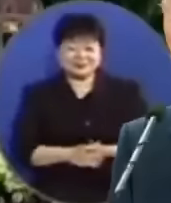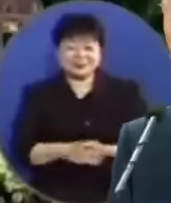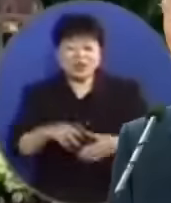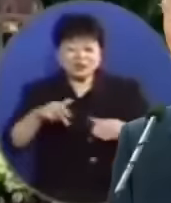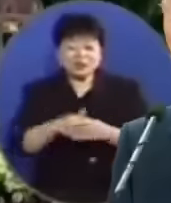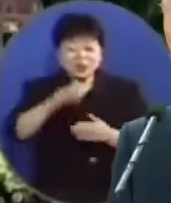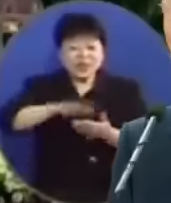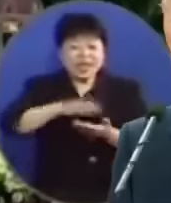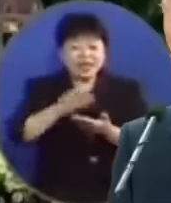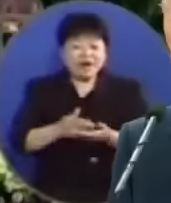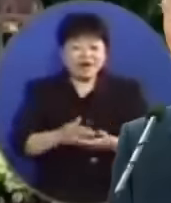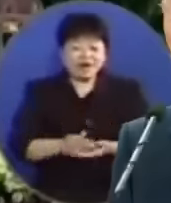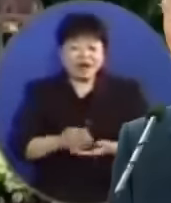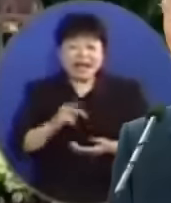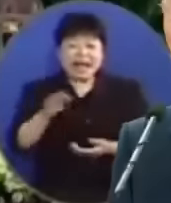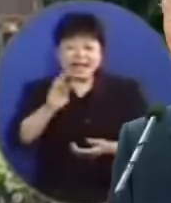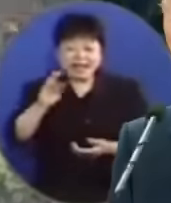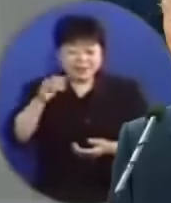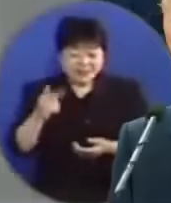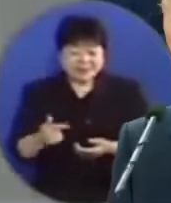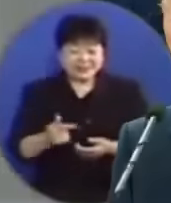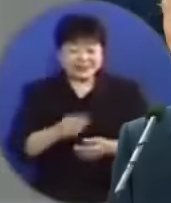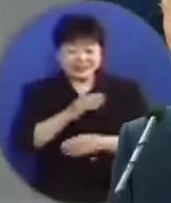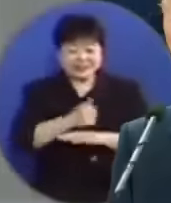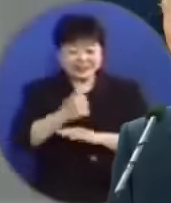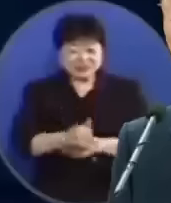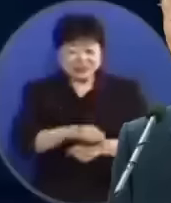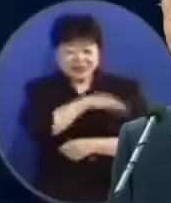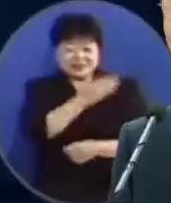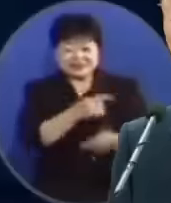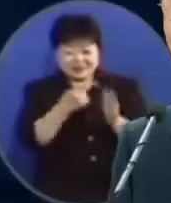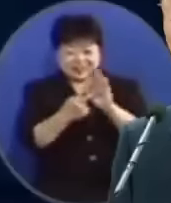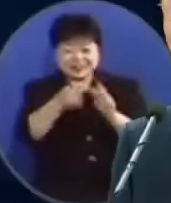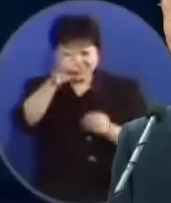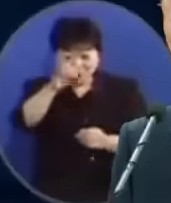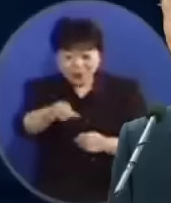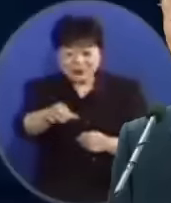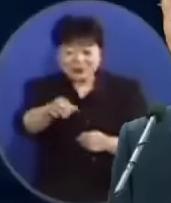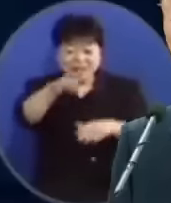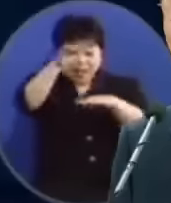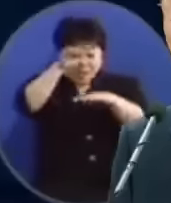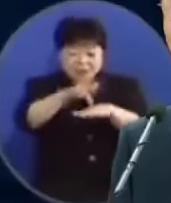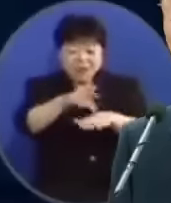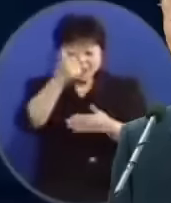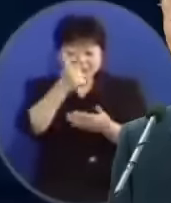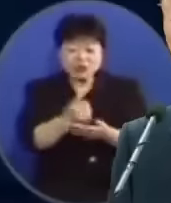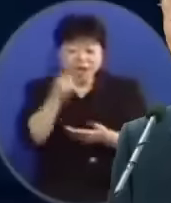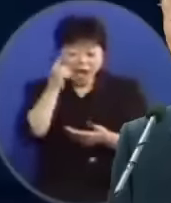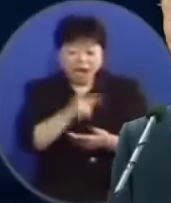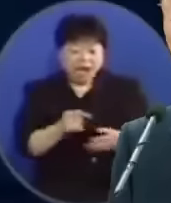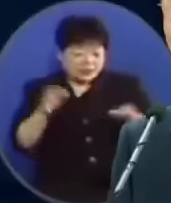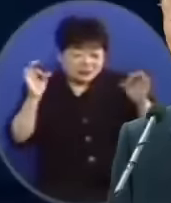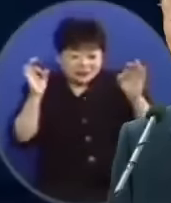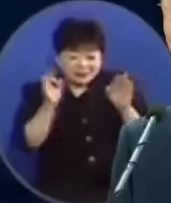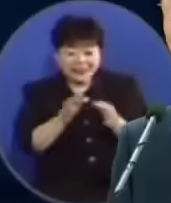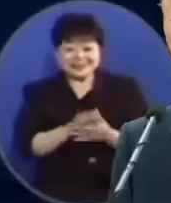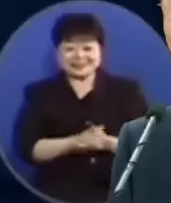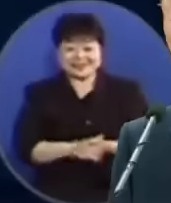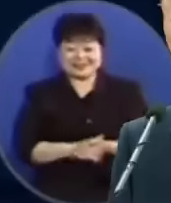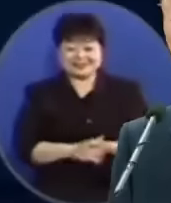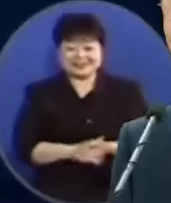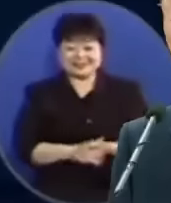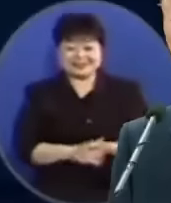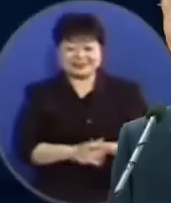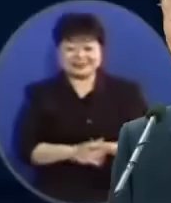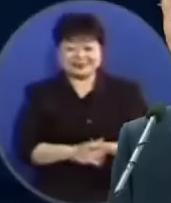종교개혁가인 칼빈은 이렇게 말했습니다. 그리스도의 능력이 나타나는 곳에는 마귀와 죄악이 모두 사라진다.